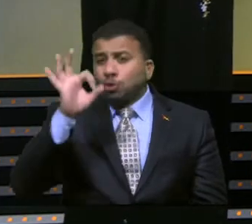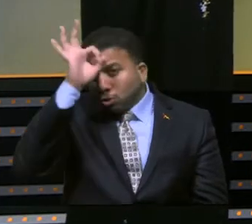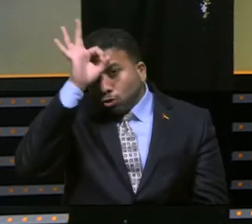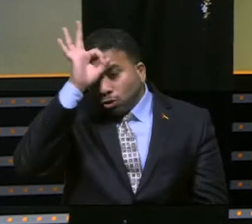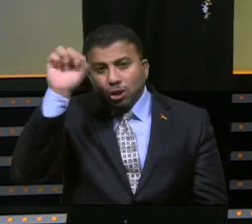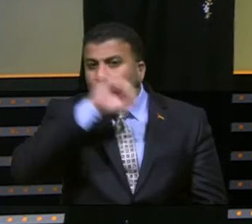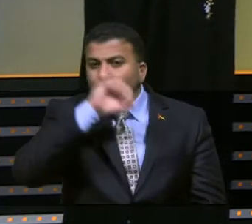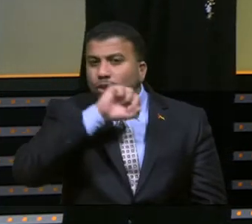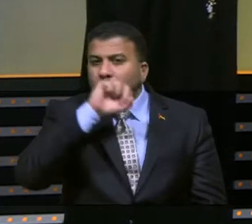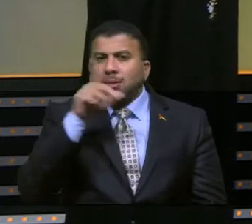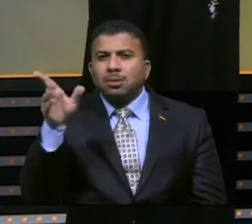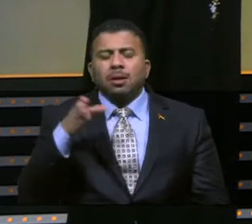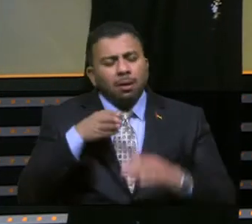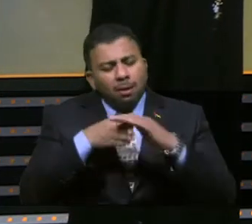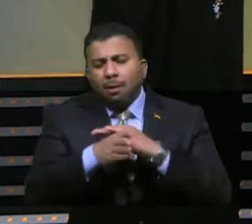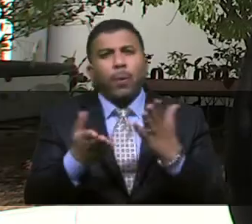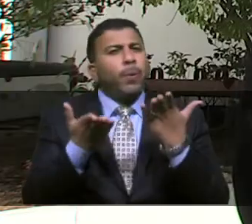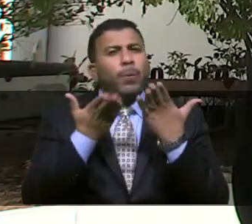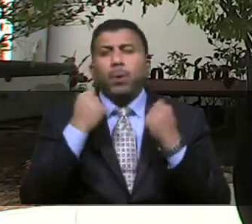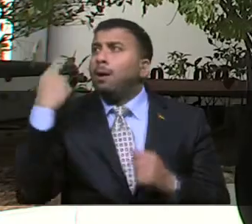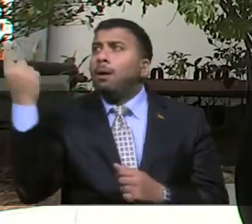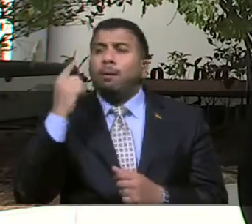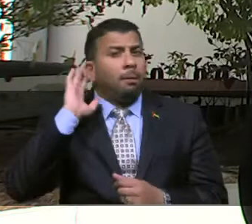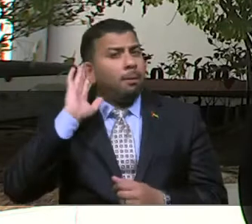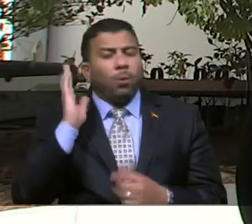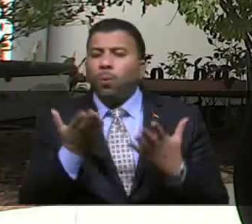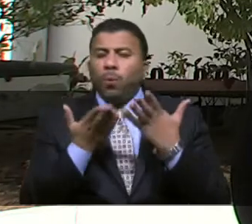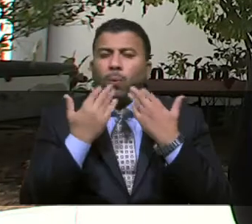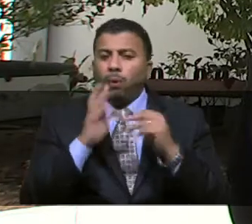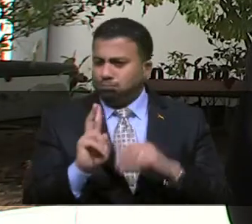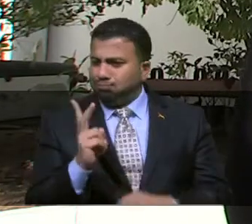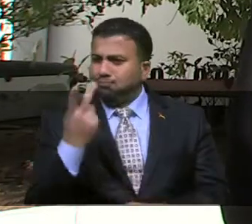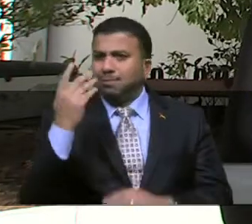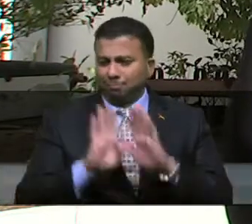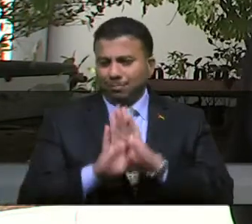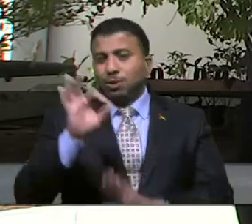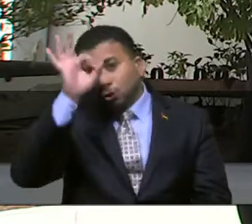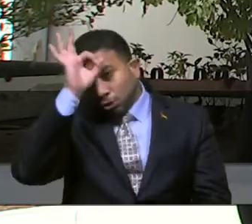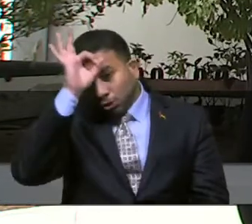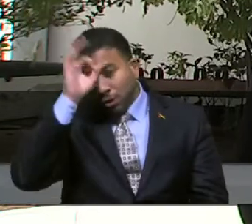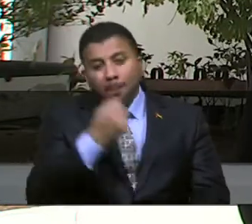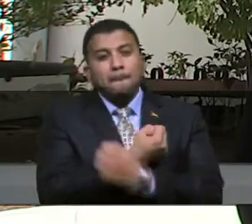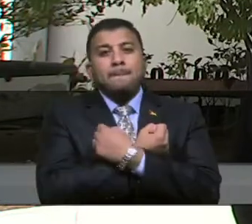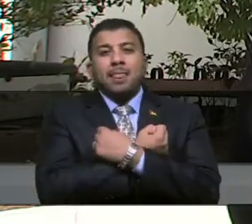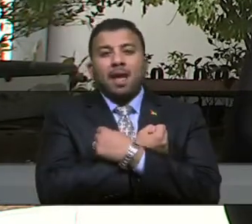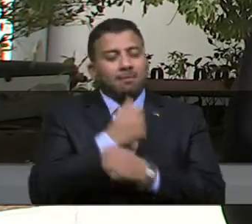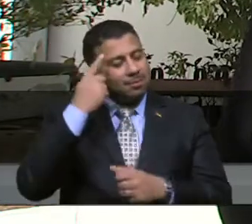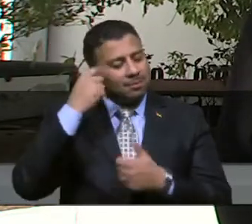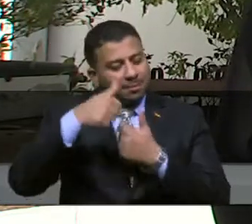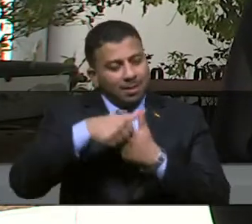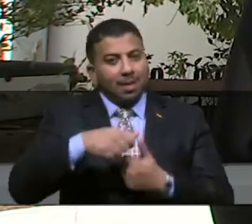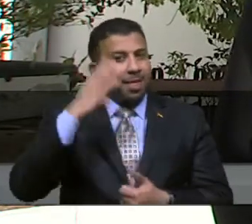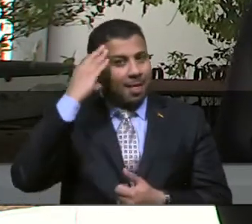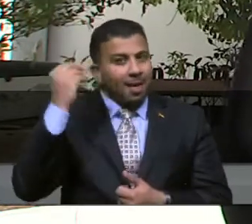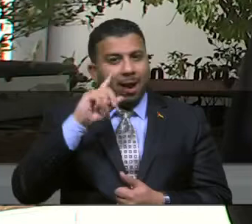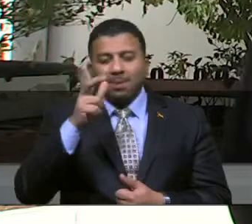الشارقة مقتنيات فريدة لا مثيل لها تعكس مراحل تطور شرطة الشارقة، فهذا المتحف ذاكرة وطنية